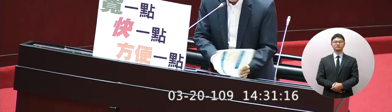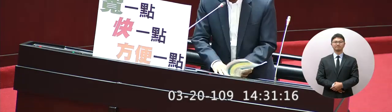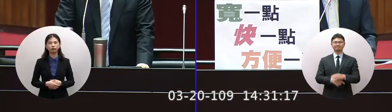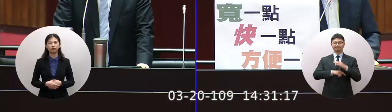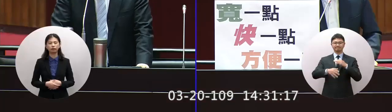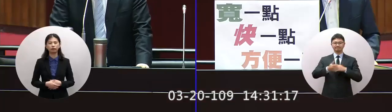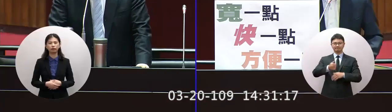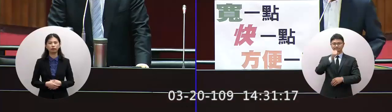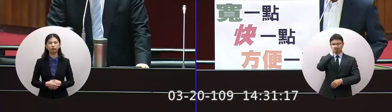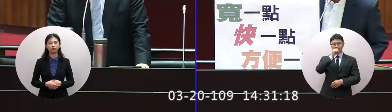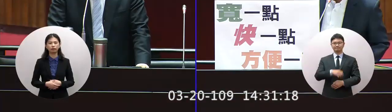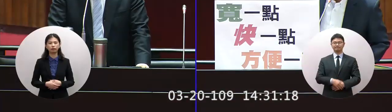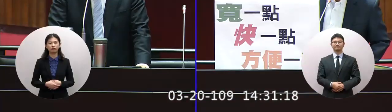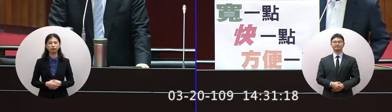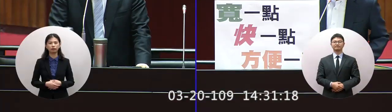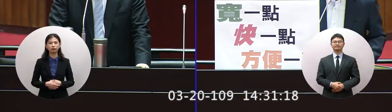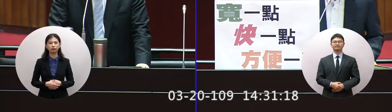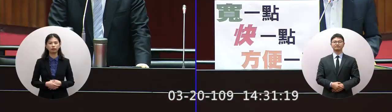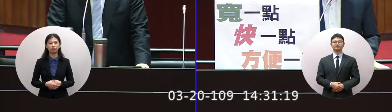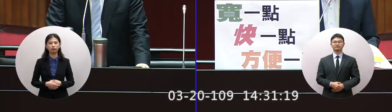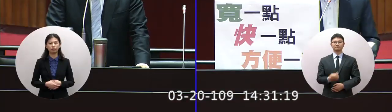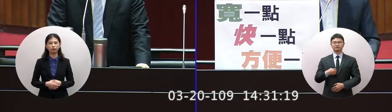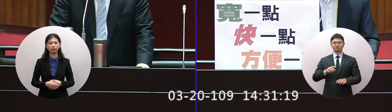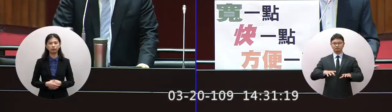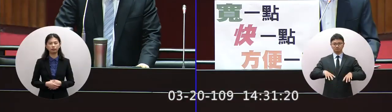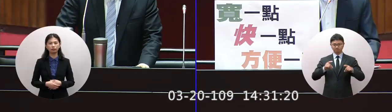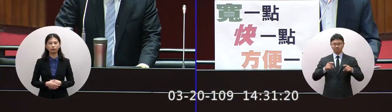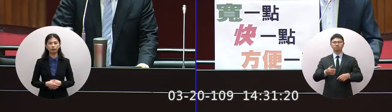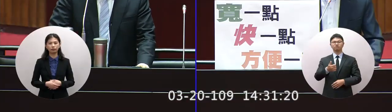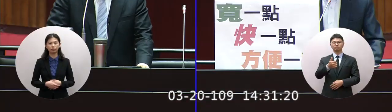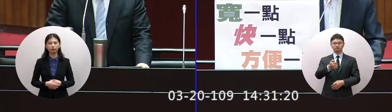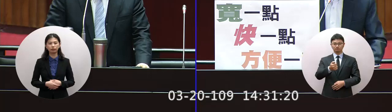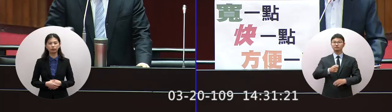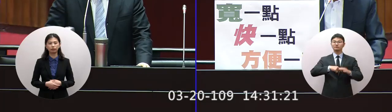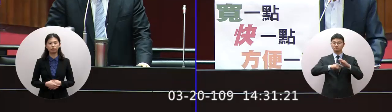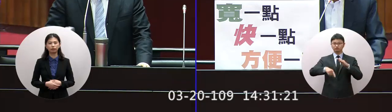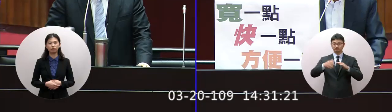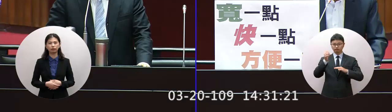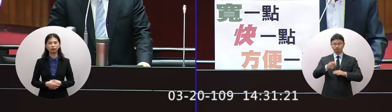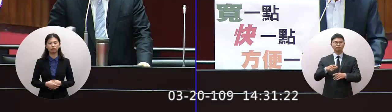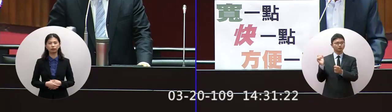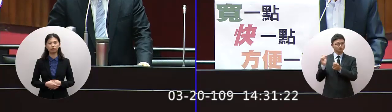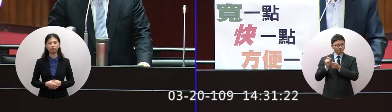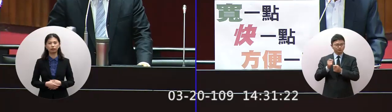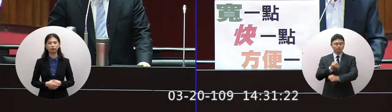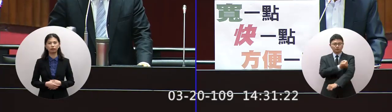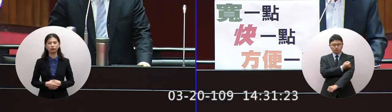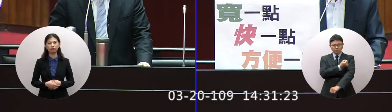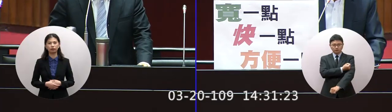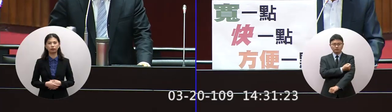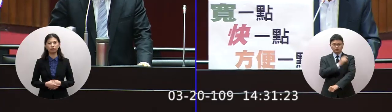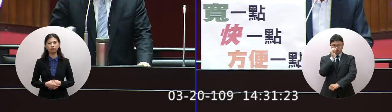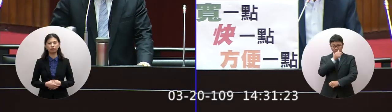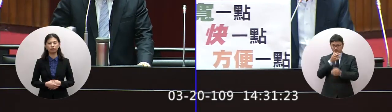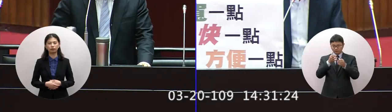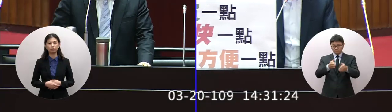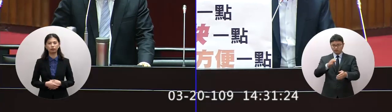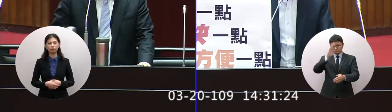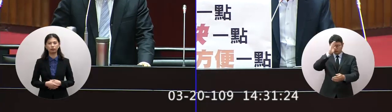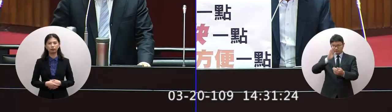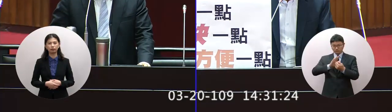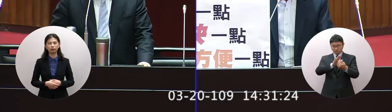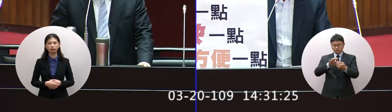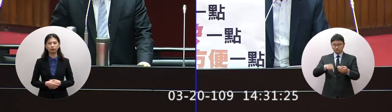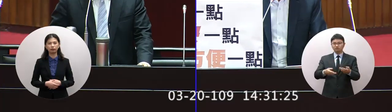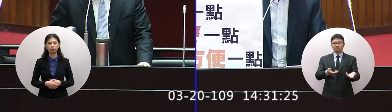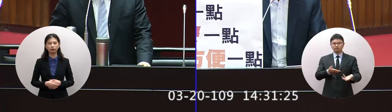院长好。 院长。 首先非常感谢院长这段时间的辛苦，尤其是在防疫的这件事情上面，